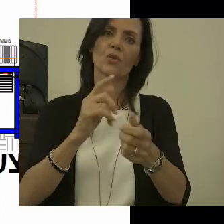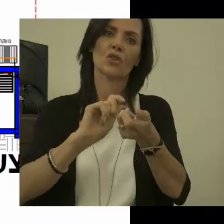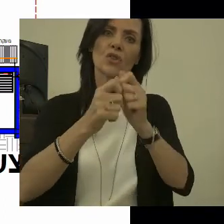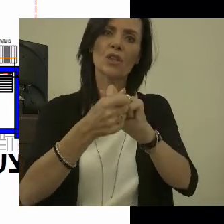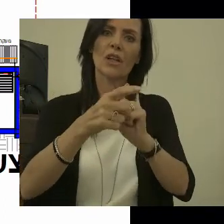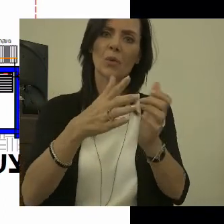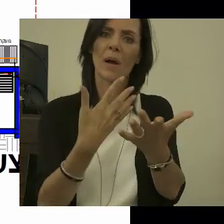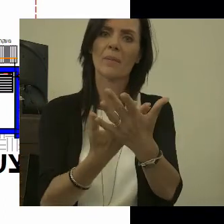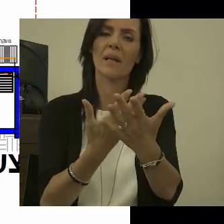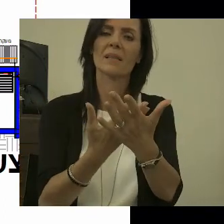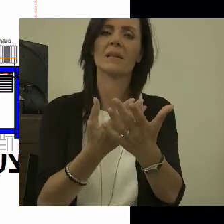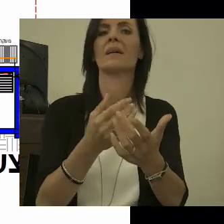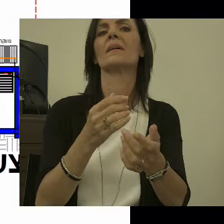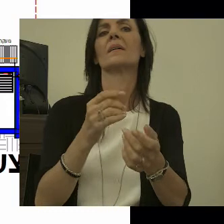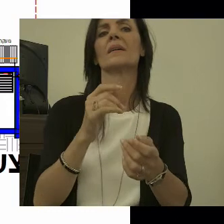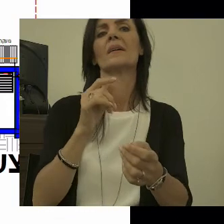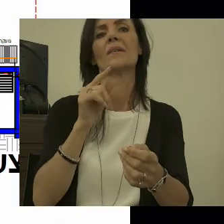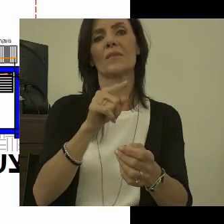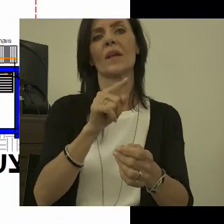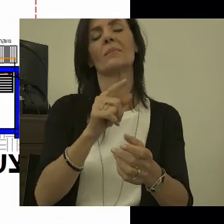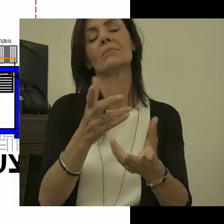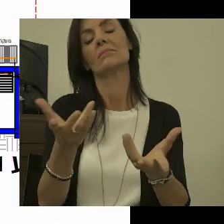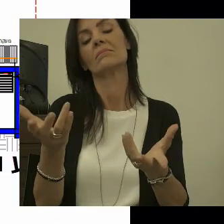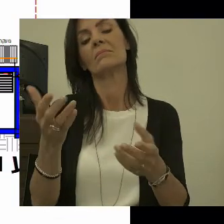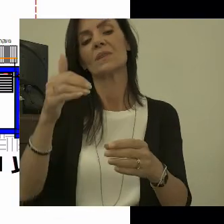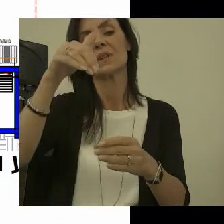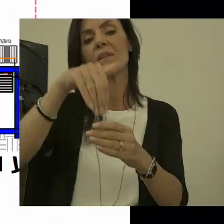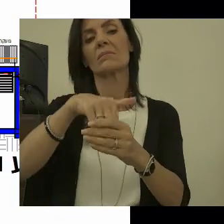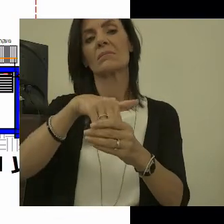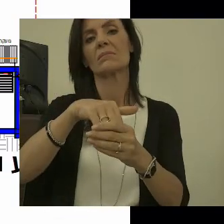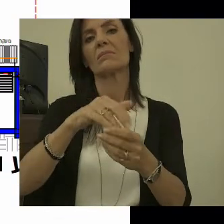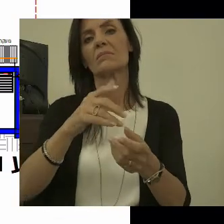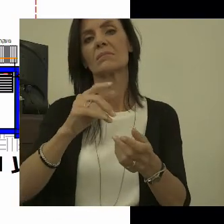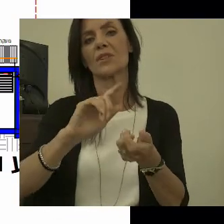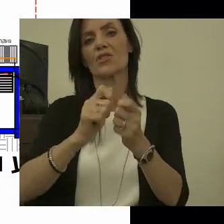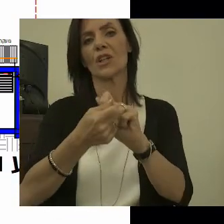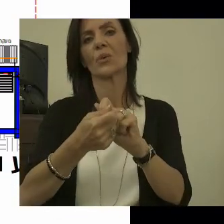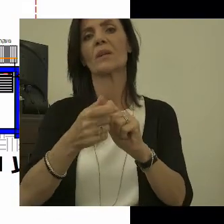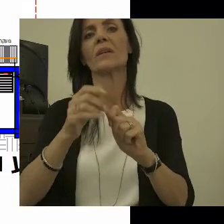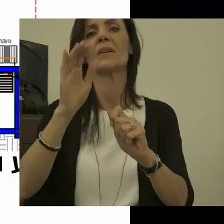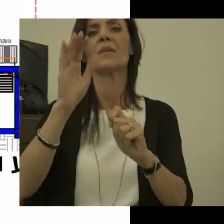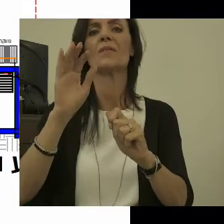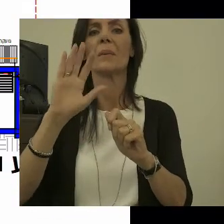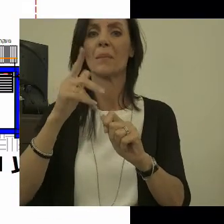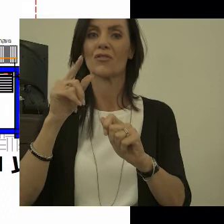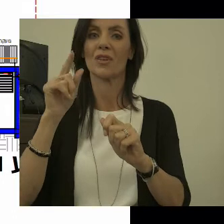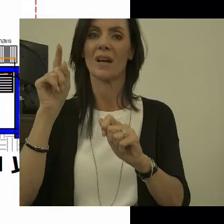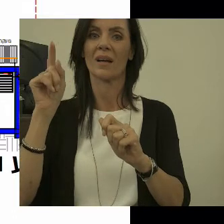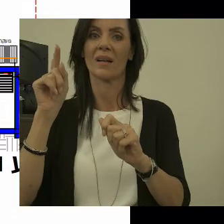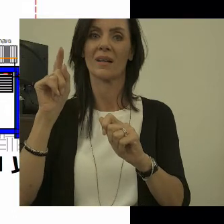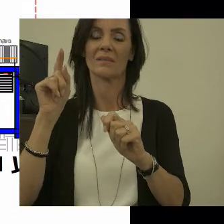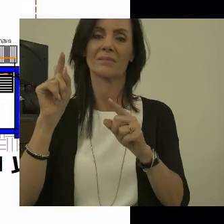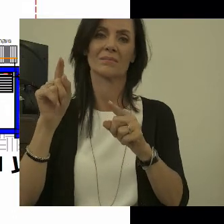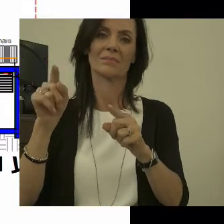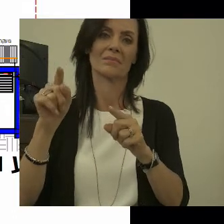אחרי הסיור, והחלטת ועדת המשנה כבר הכילה אותה. כשינוי. פה יש המחשה של מה שהתב"ע